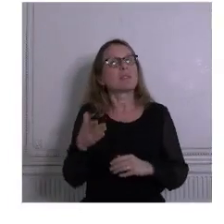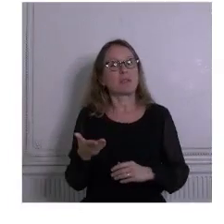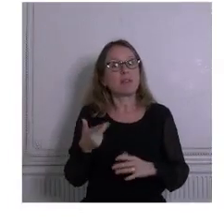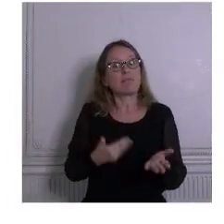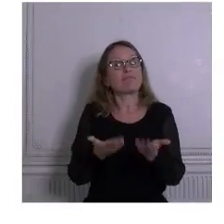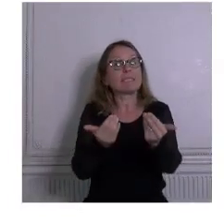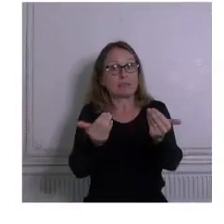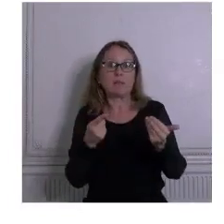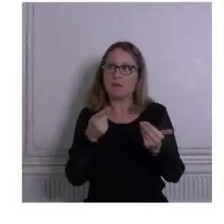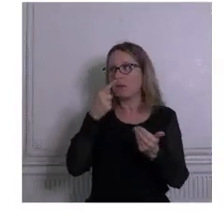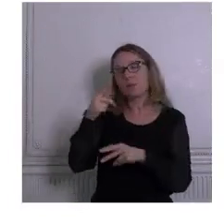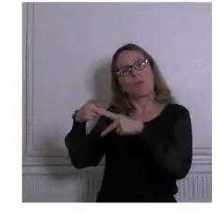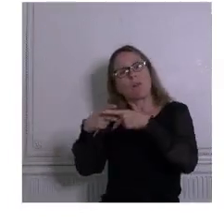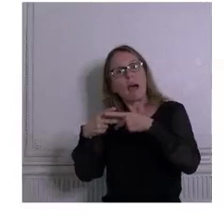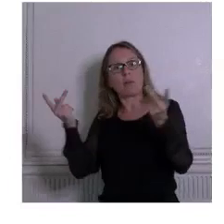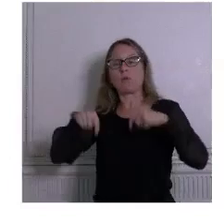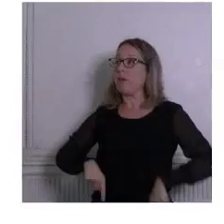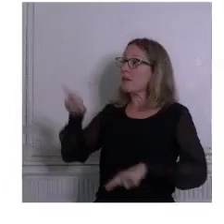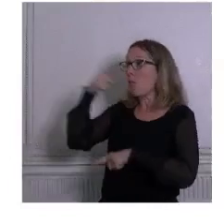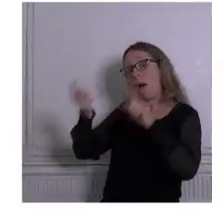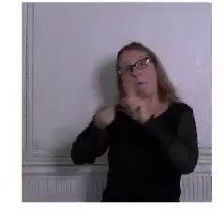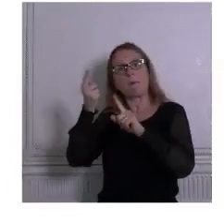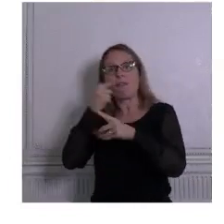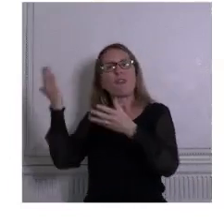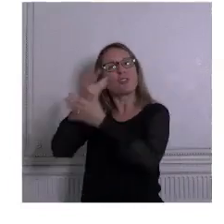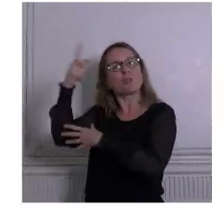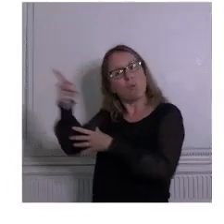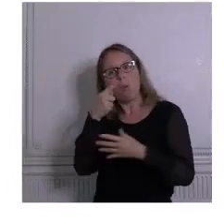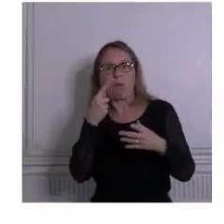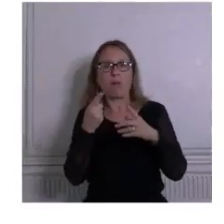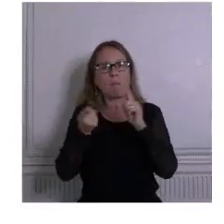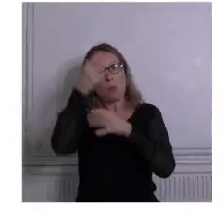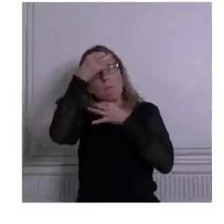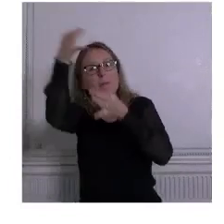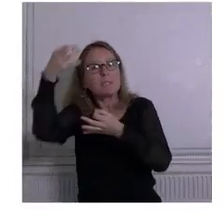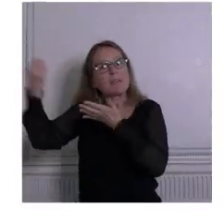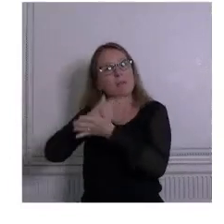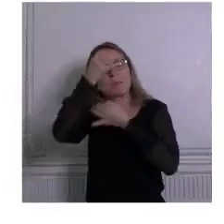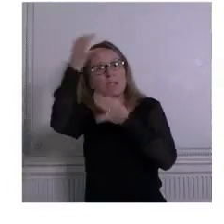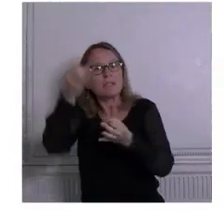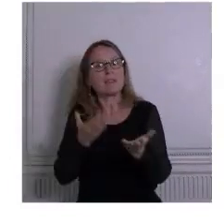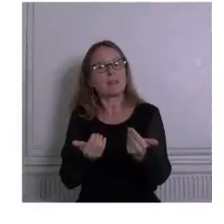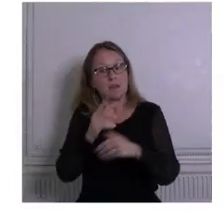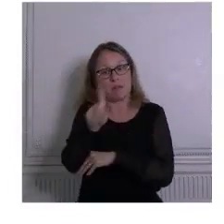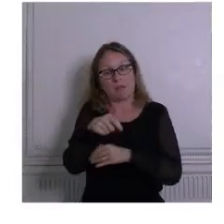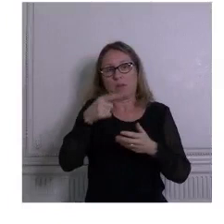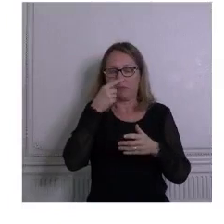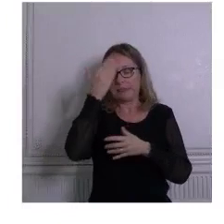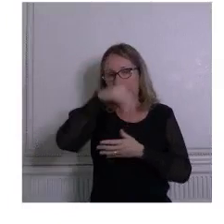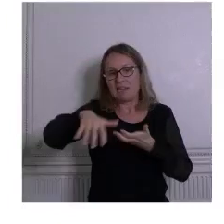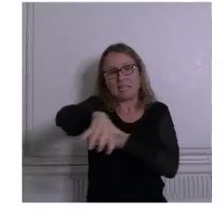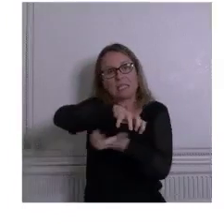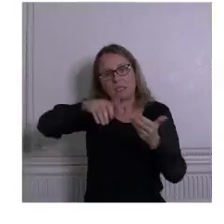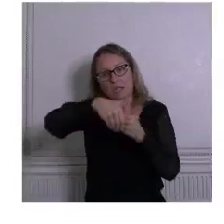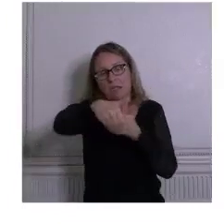j'espère que la rapidité observée sur d'autres villes sera la même pour la nôtre. Et puis, nous rechercherons des solutions